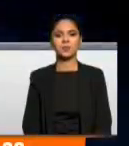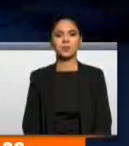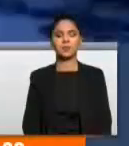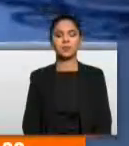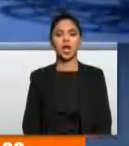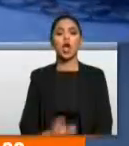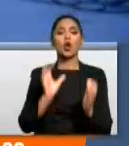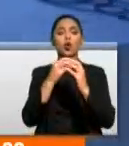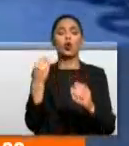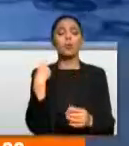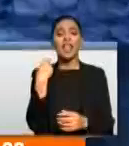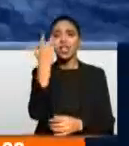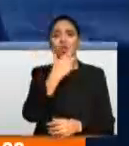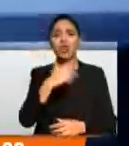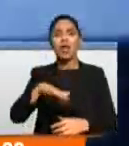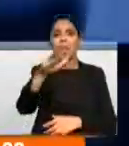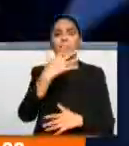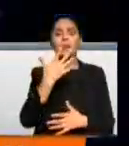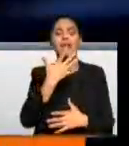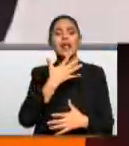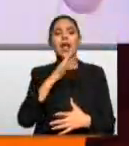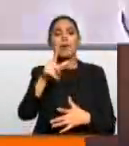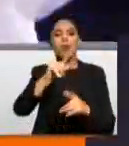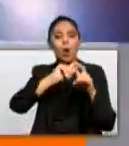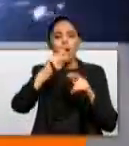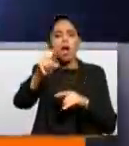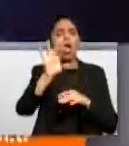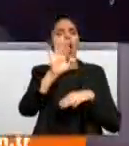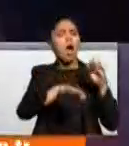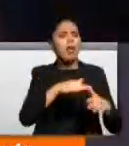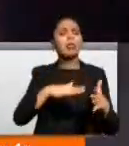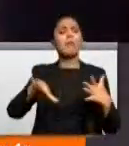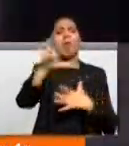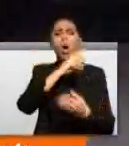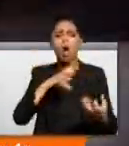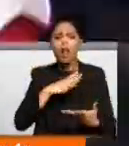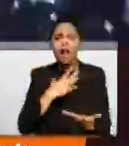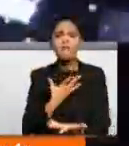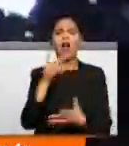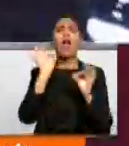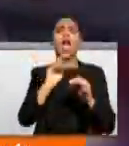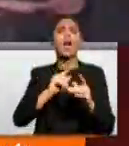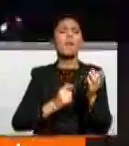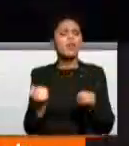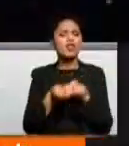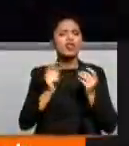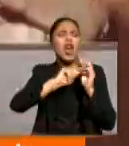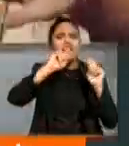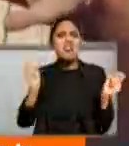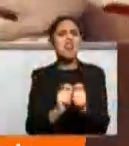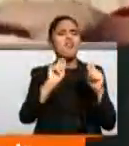Grubun yeni albümünden beklenti çok yüksek. Çünkü BTS attıkları her adımla olay oluyor, yaptıkları her işte rekor üstüne rekor